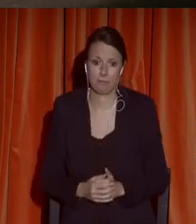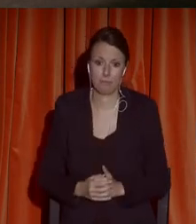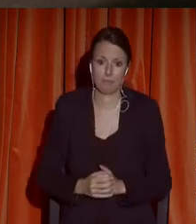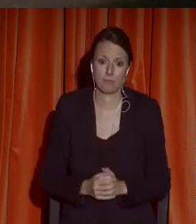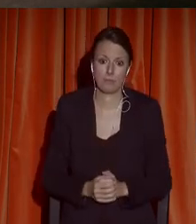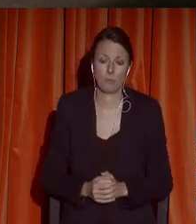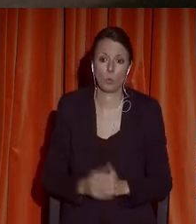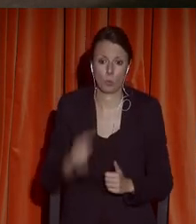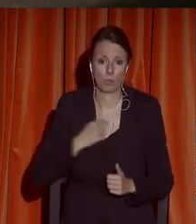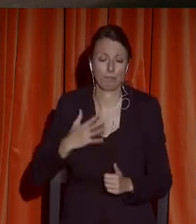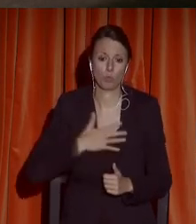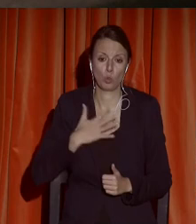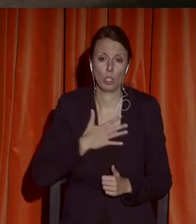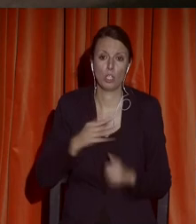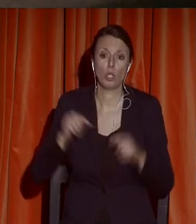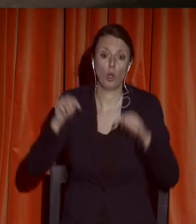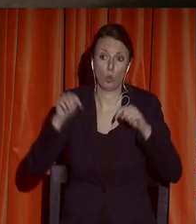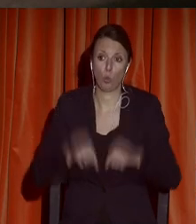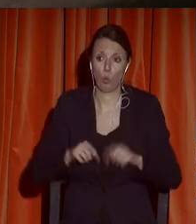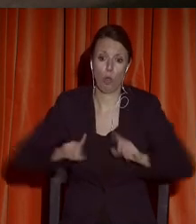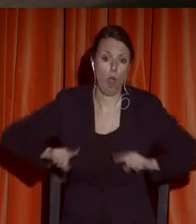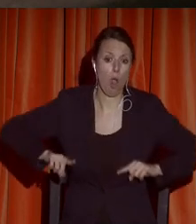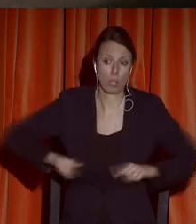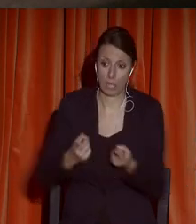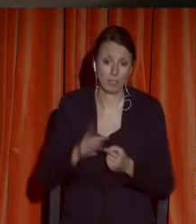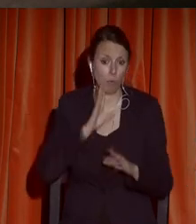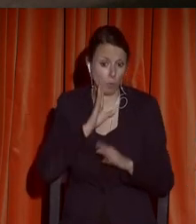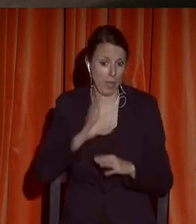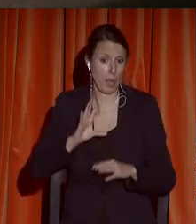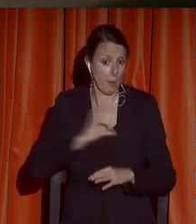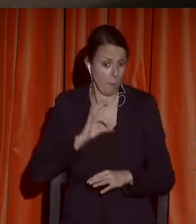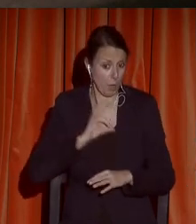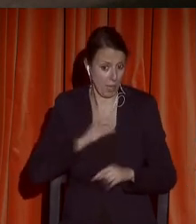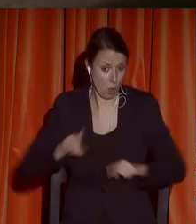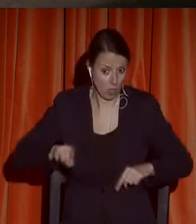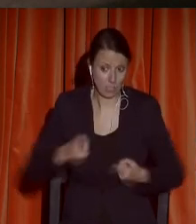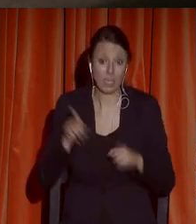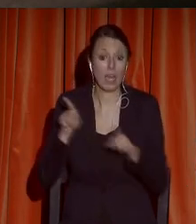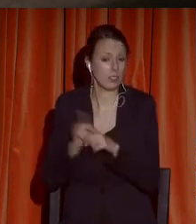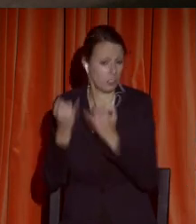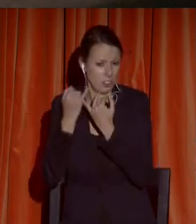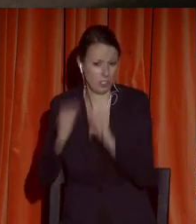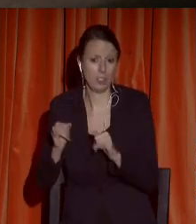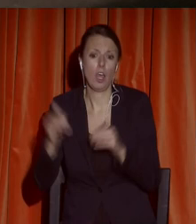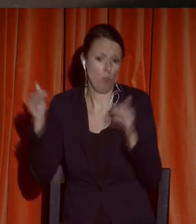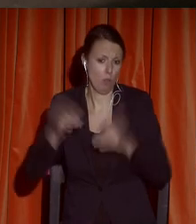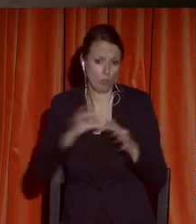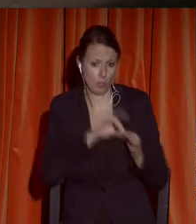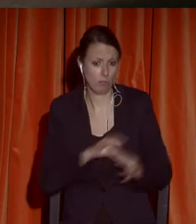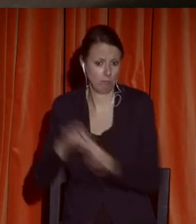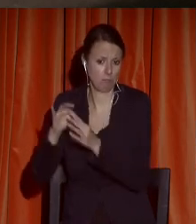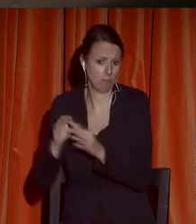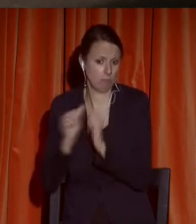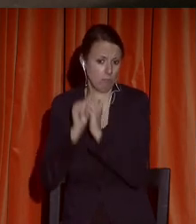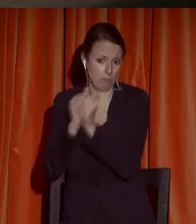że tutaj właśnie organizacje takie jak moje, ale nie tylko, mogłyby odegrać rolę. I tak sobie myślę, jeżeli ja bym